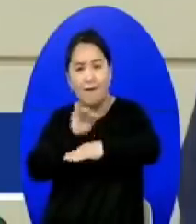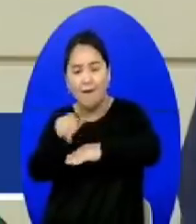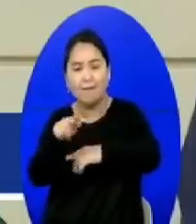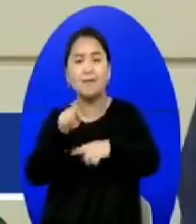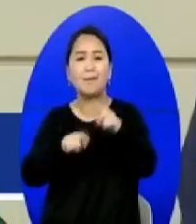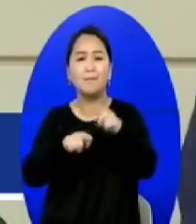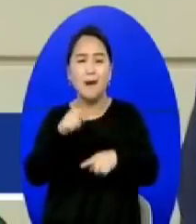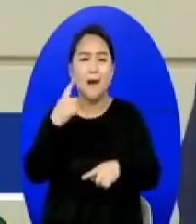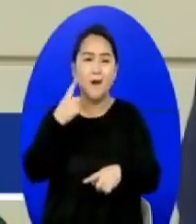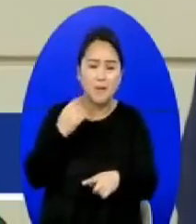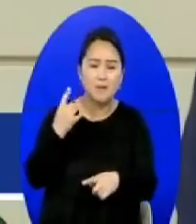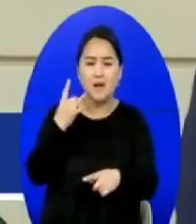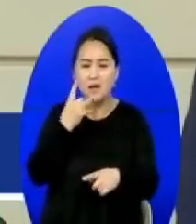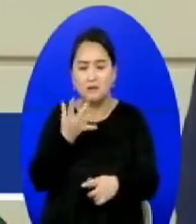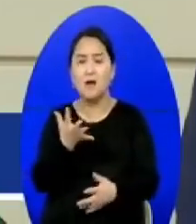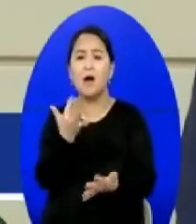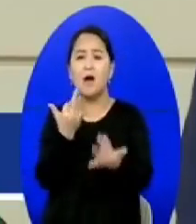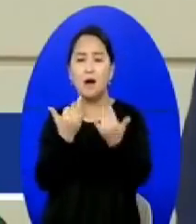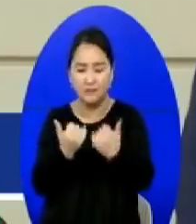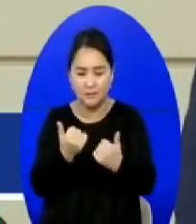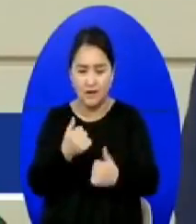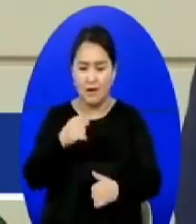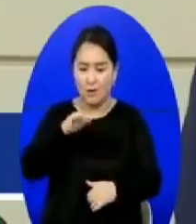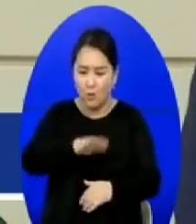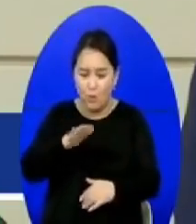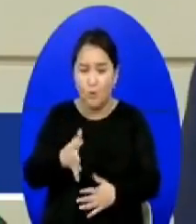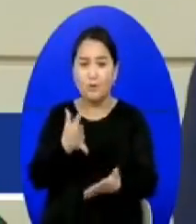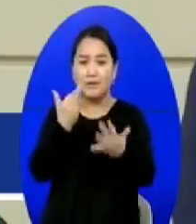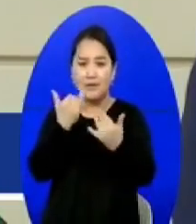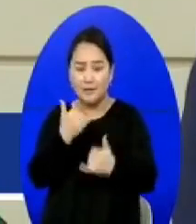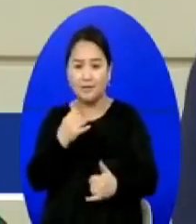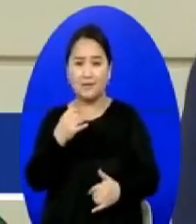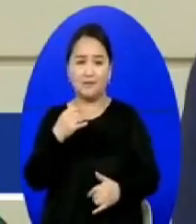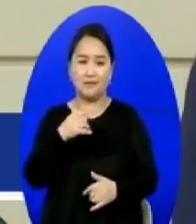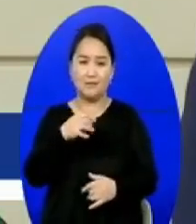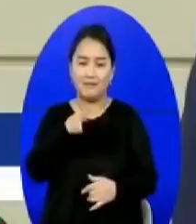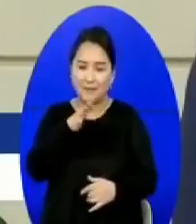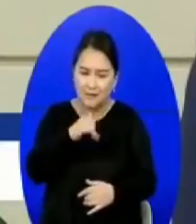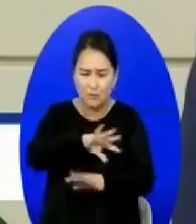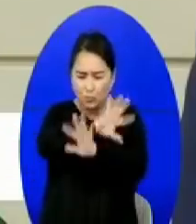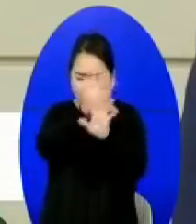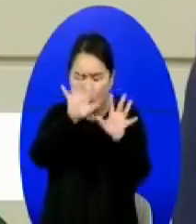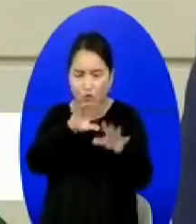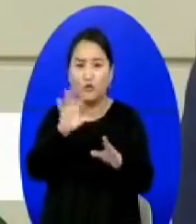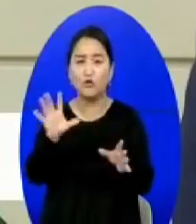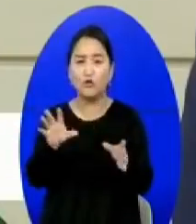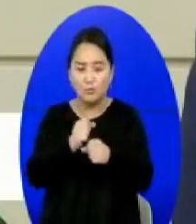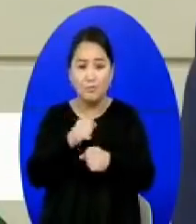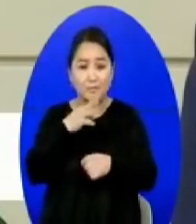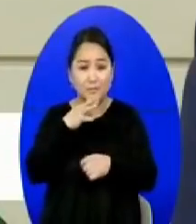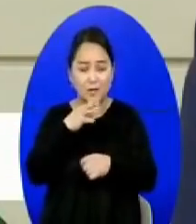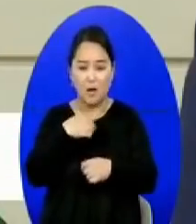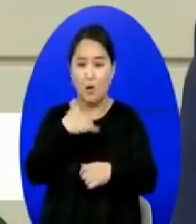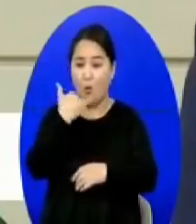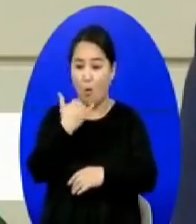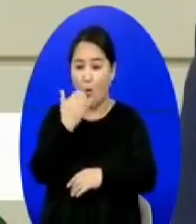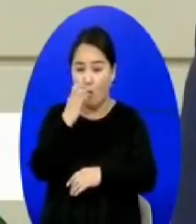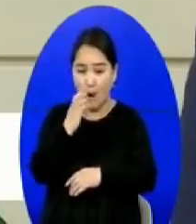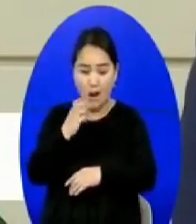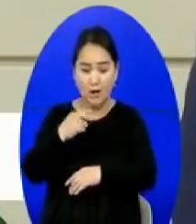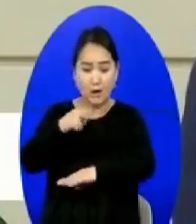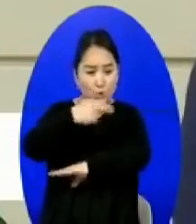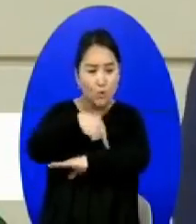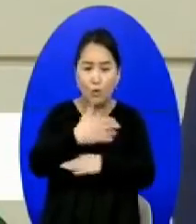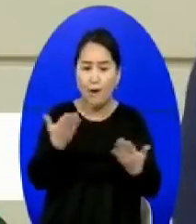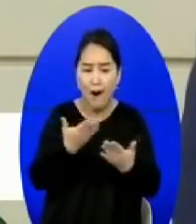эрэгтэй, хэдэн эмэгтэй вэ? Хэдэн хүүхэд вэ? Нас хүйсний мэдээлэлүүд. Дээрээс нь нийслэл Улаанбаатар хотын аль дүүрэгт очих уу? Ямар хугацаанд